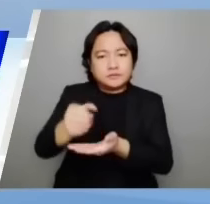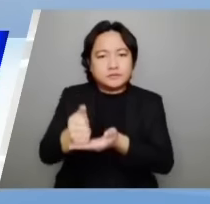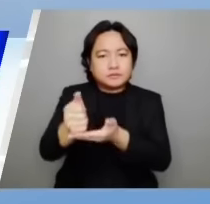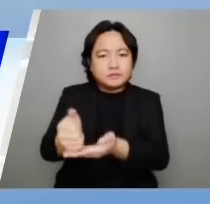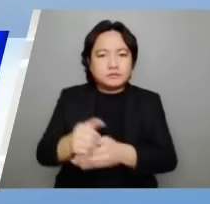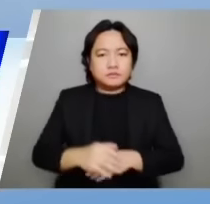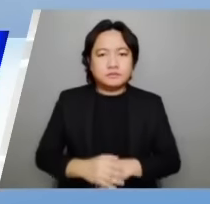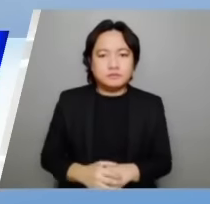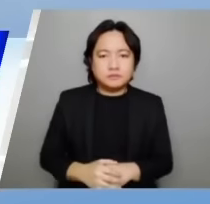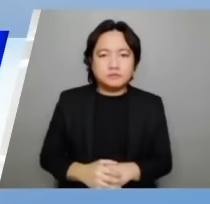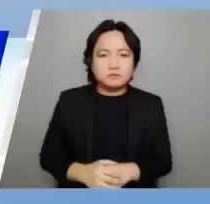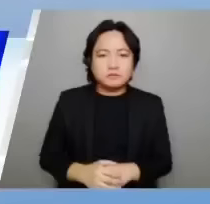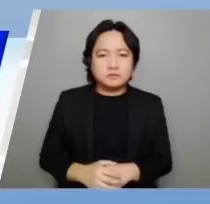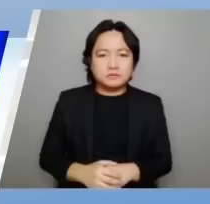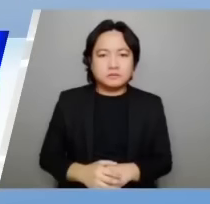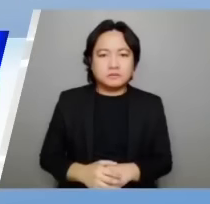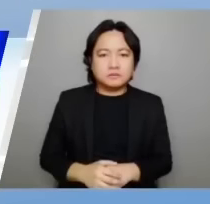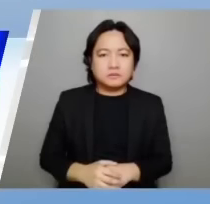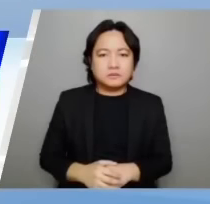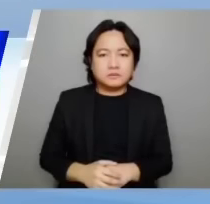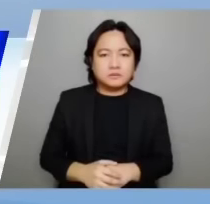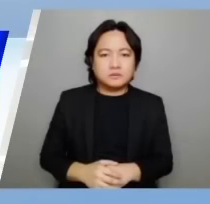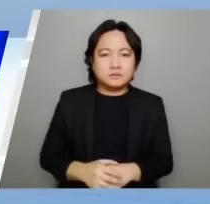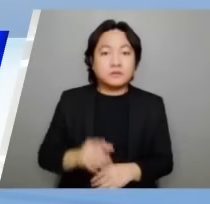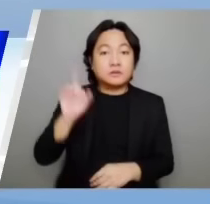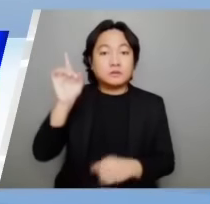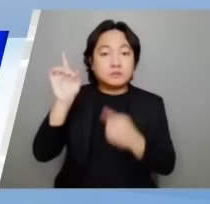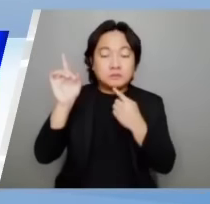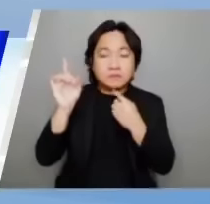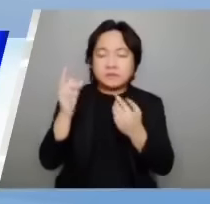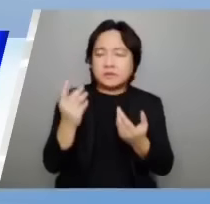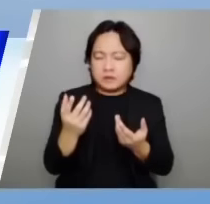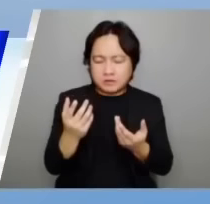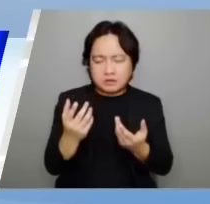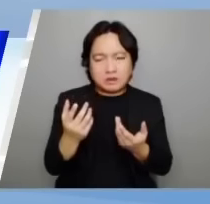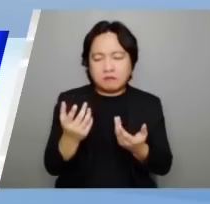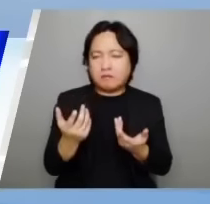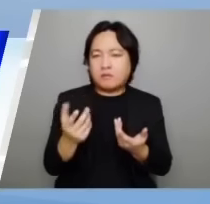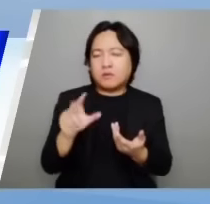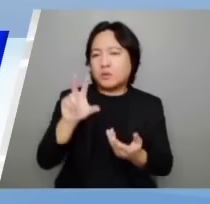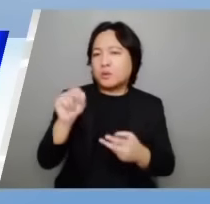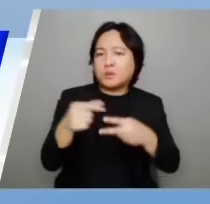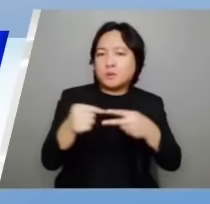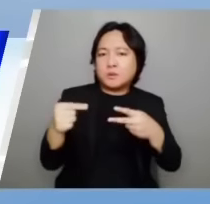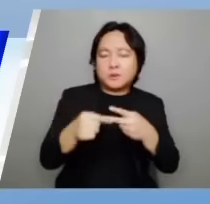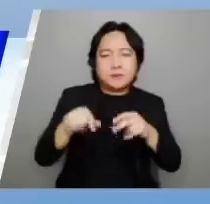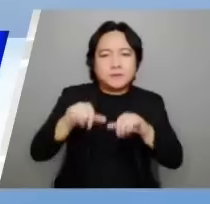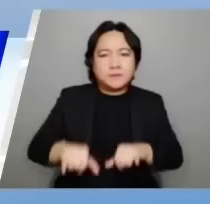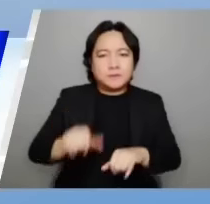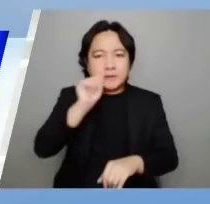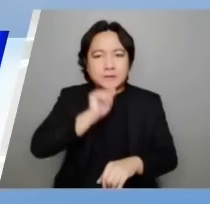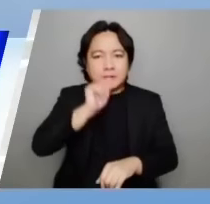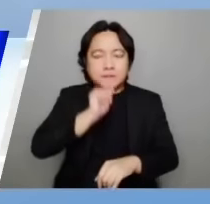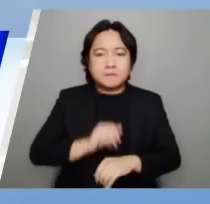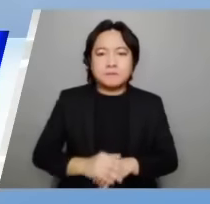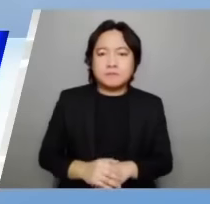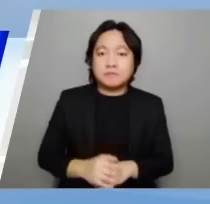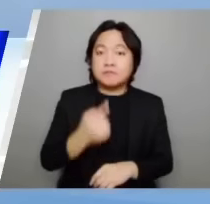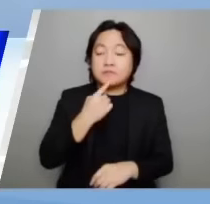magagawa. Eh, kasi marami kami ano bus eh. Bagahin dalaw. Ayon sa PPA at Philippine Coast Guard, nasa lampas